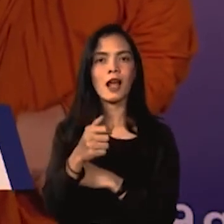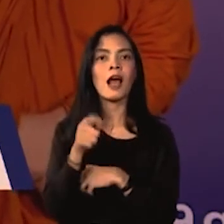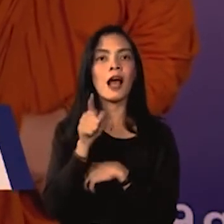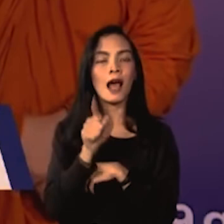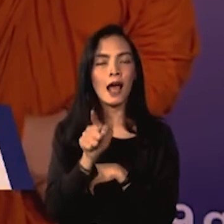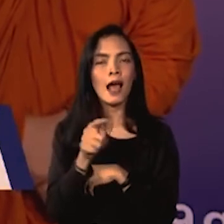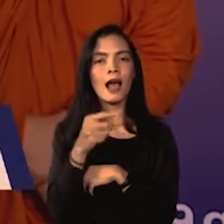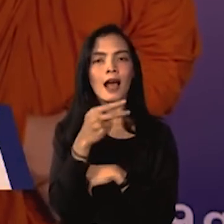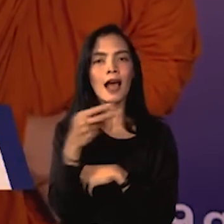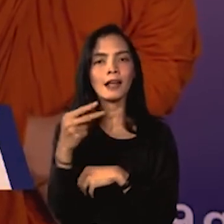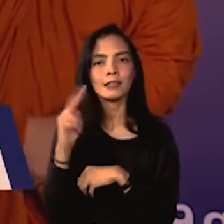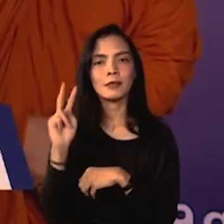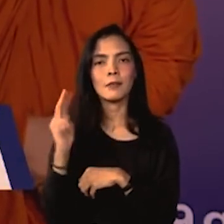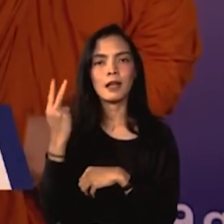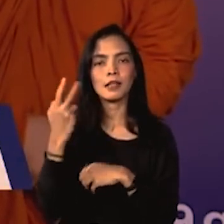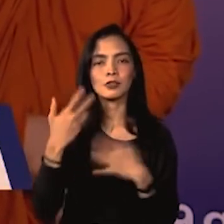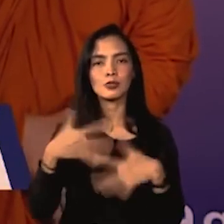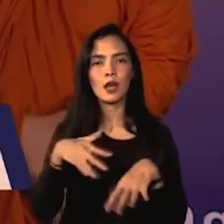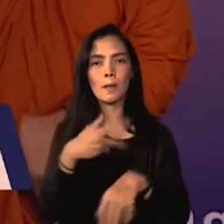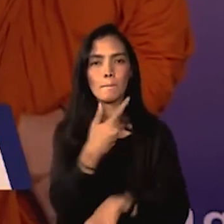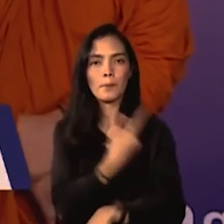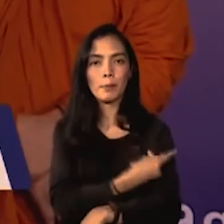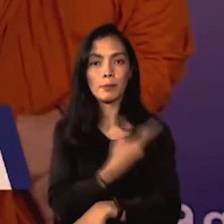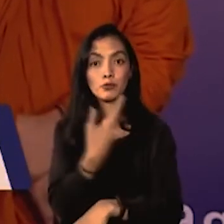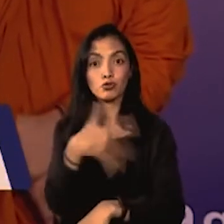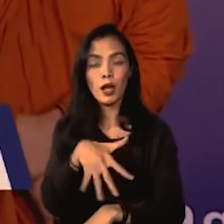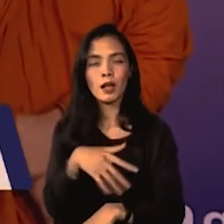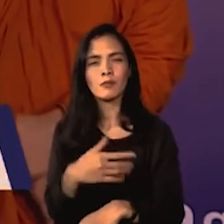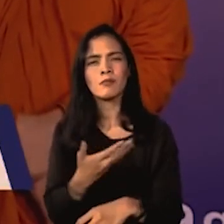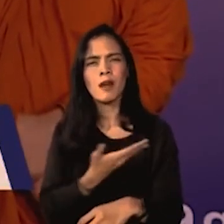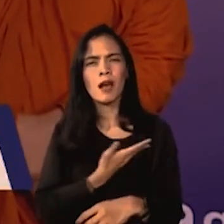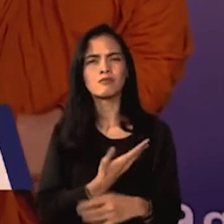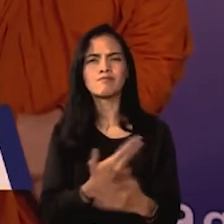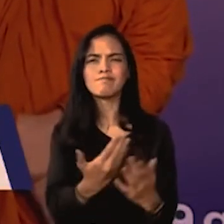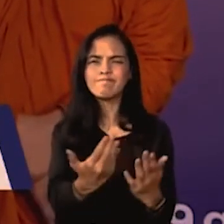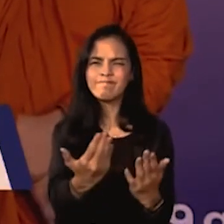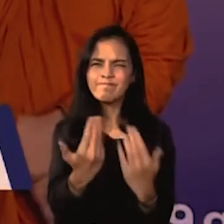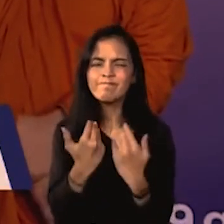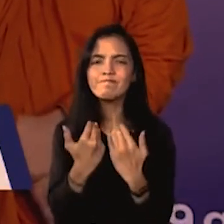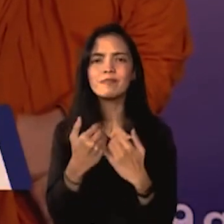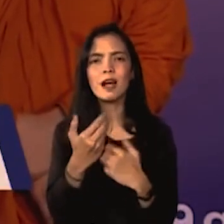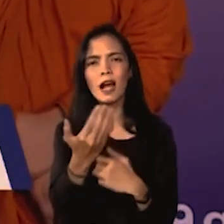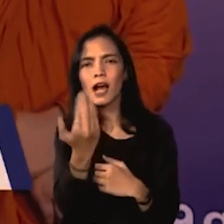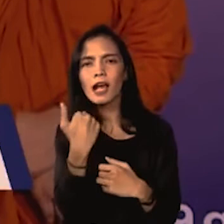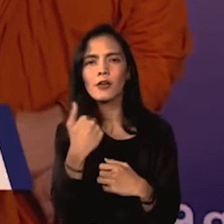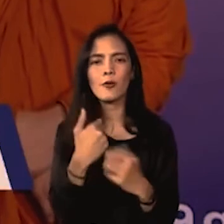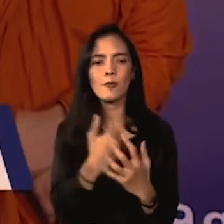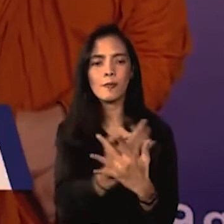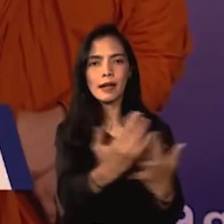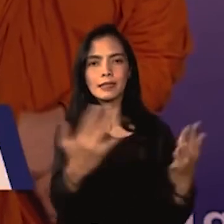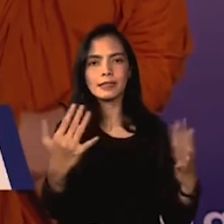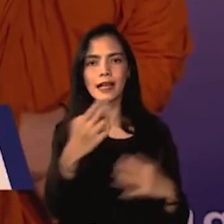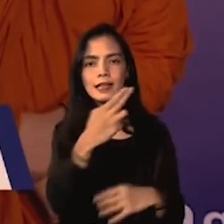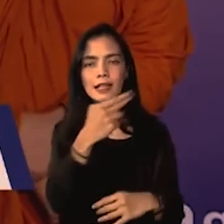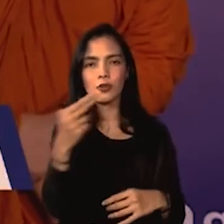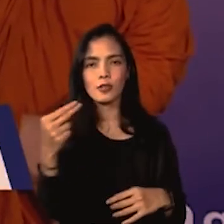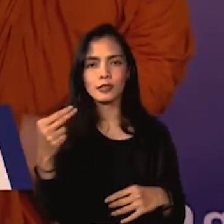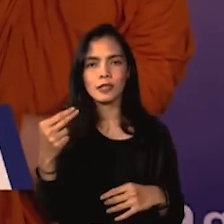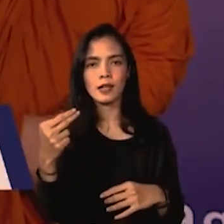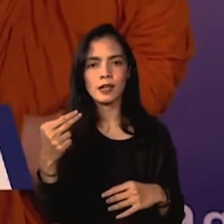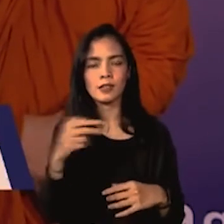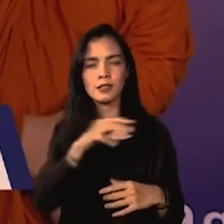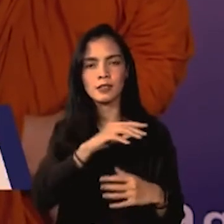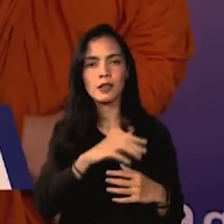telah melakukan ini, kami mengajak kepada seluruh masyarakat,